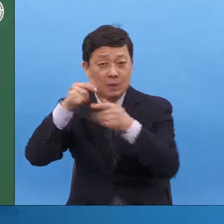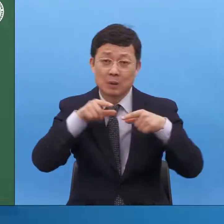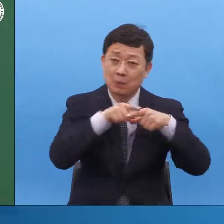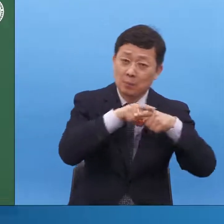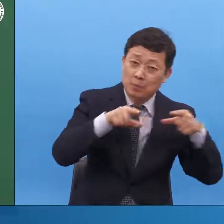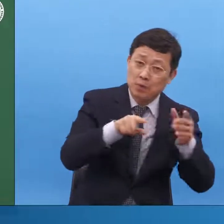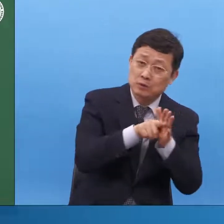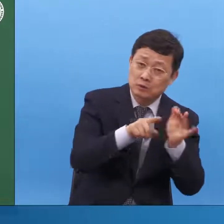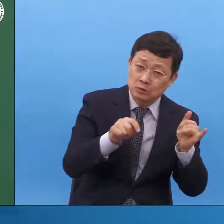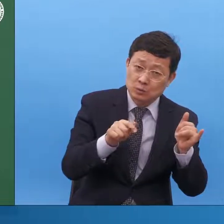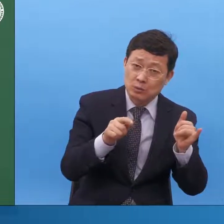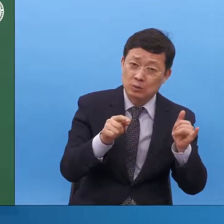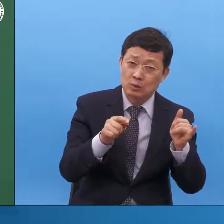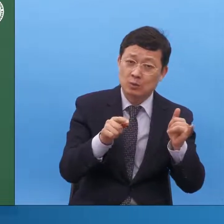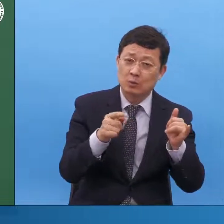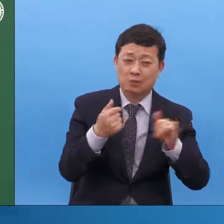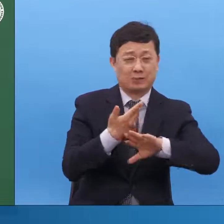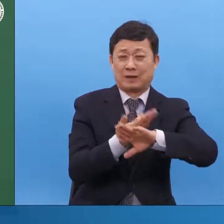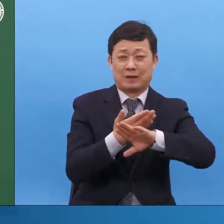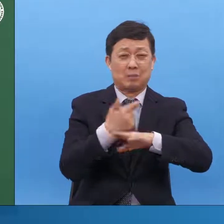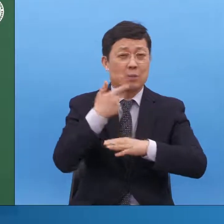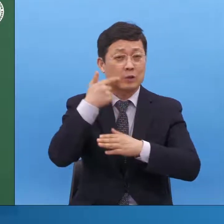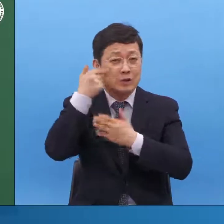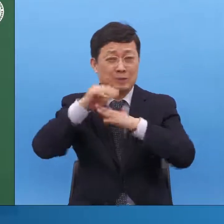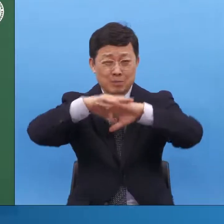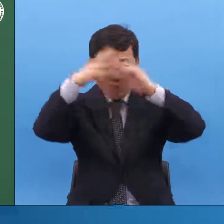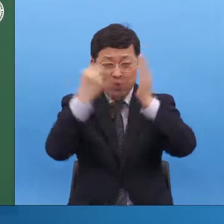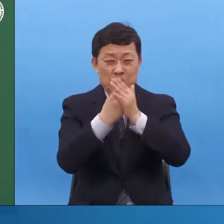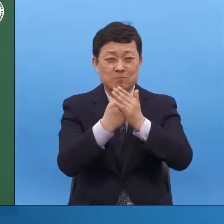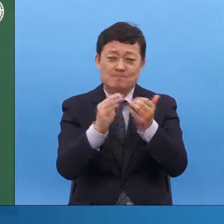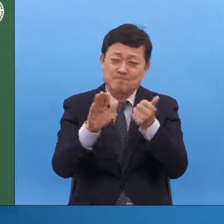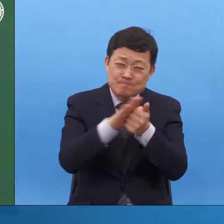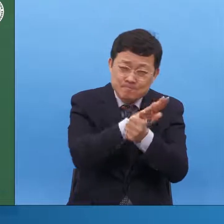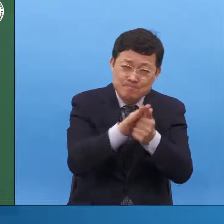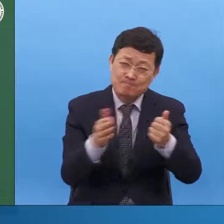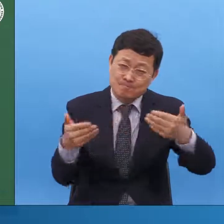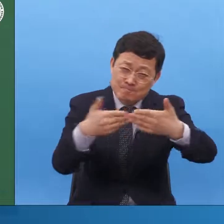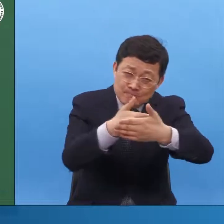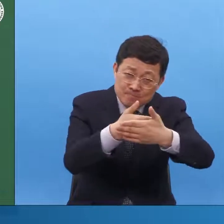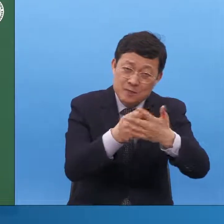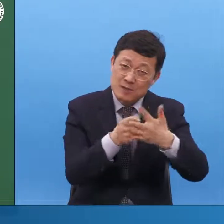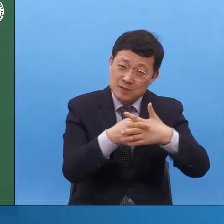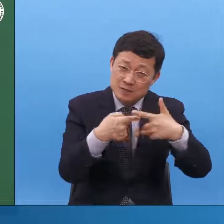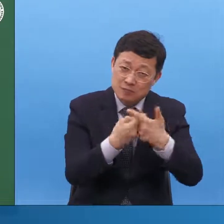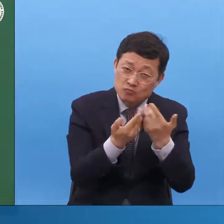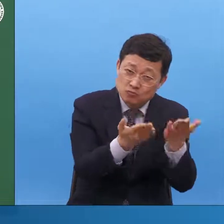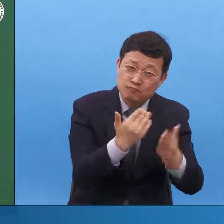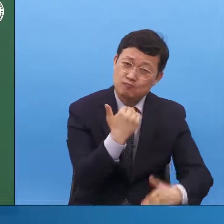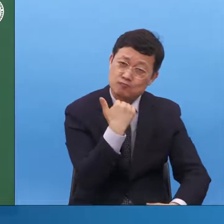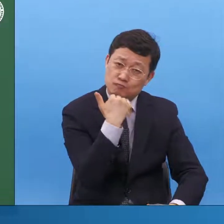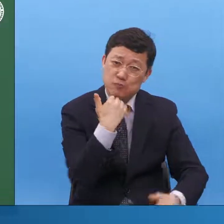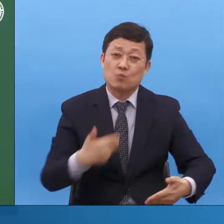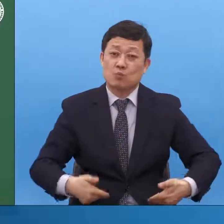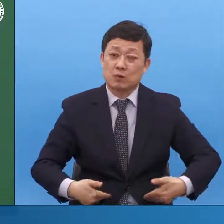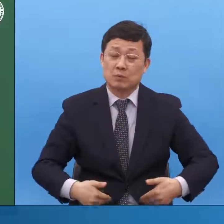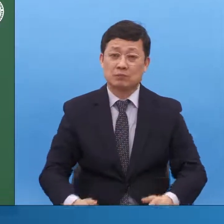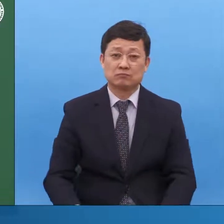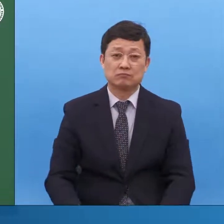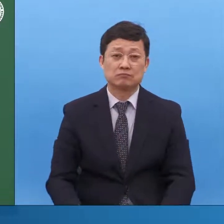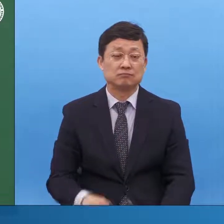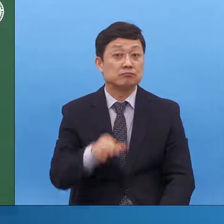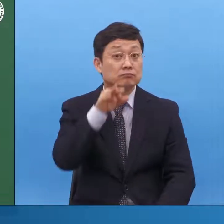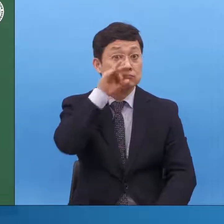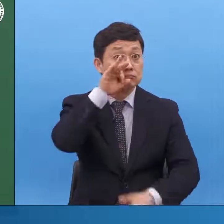That's 목사는 the 그래야 difference. 됩니다. That's the difference between the pastor and a layperson. The pastor must be this way. 안 그러면요 별로